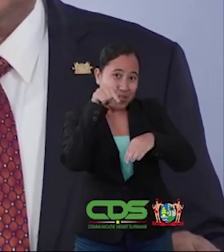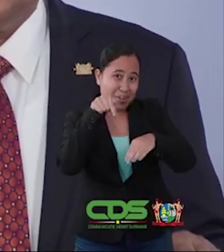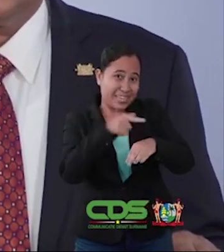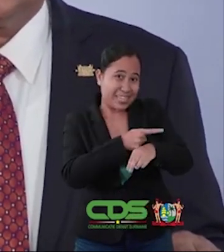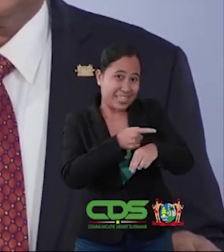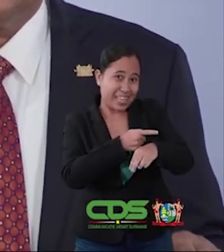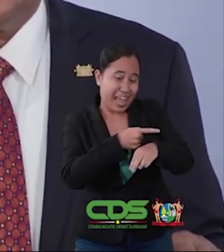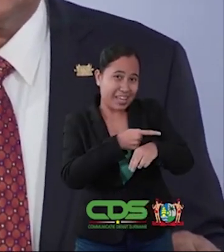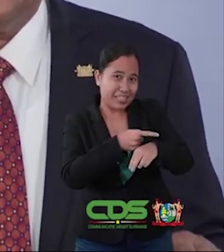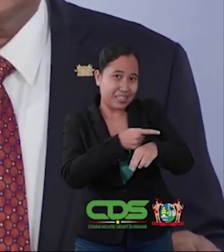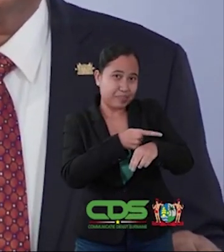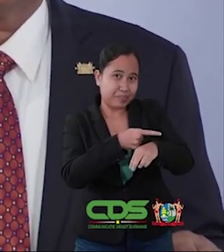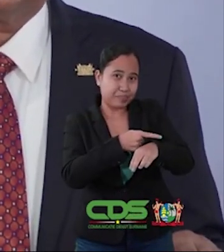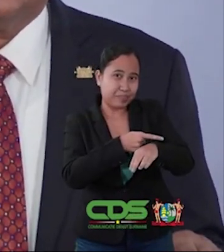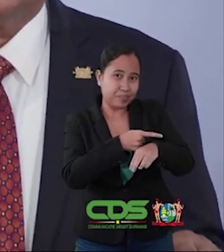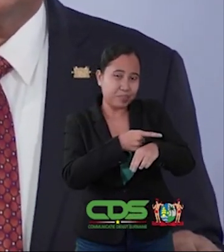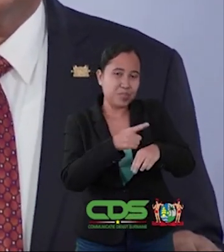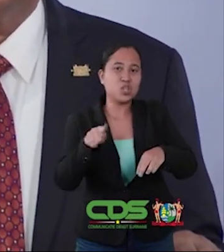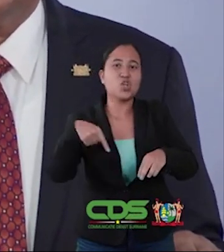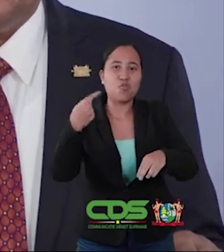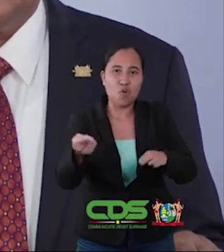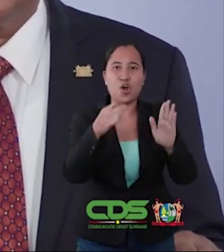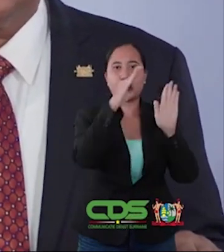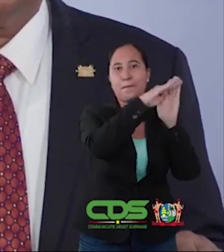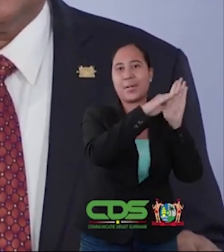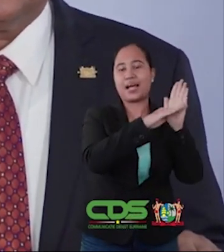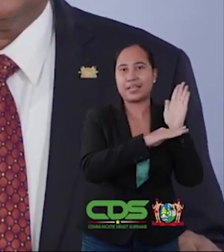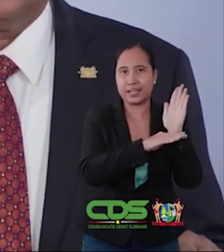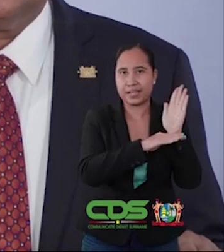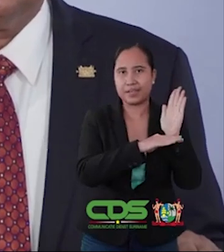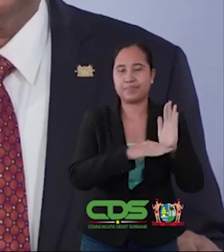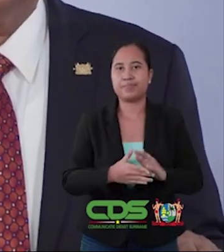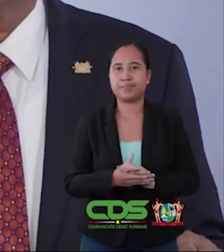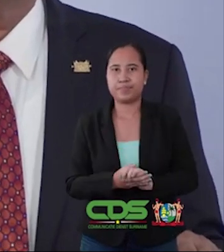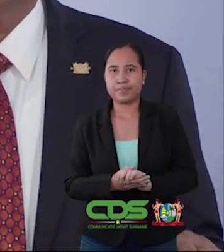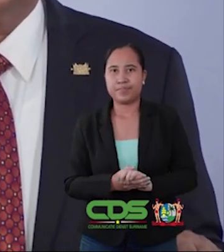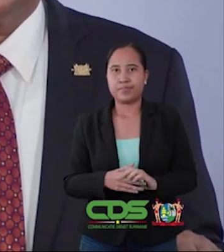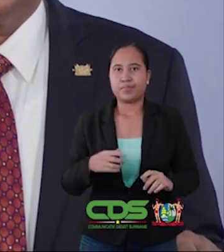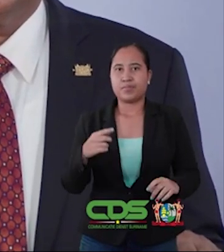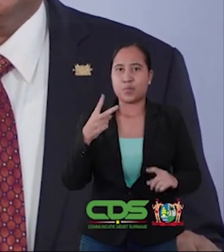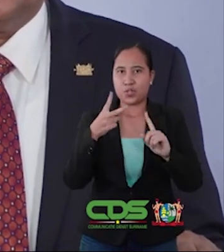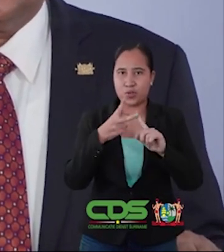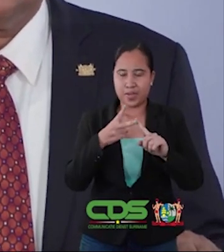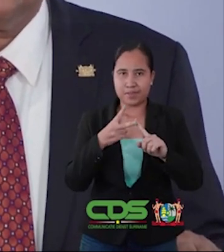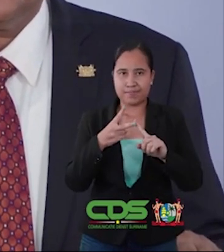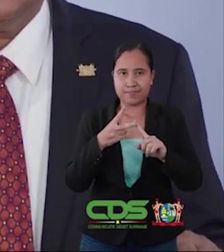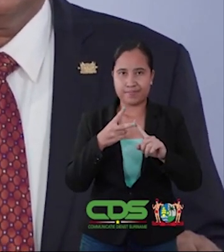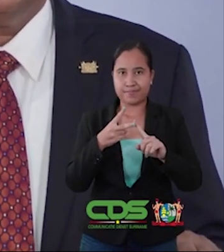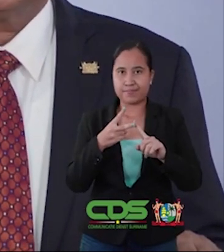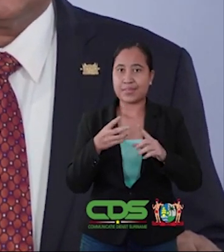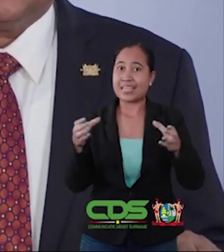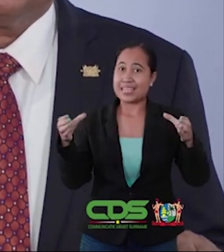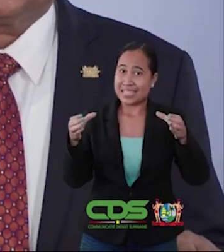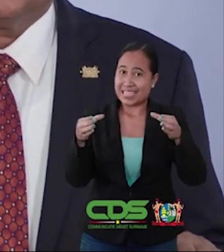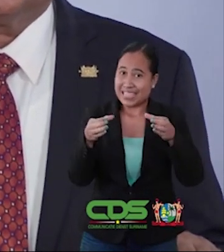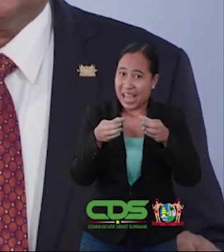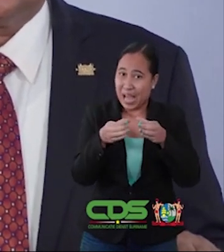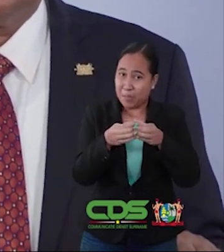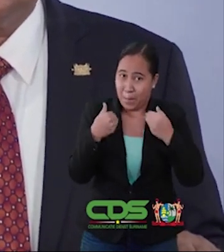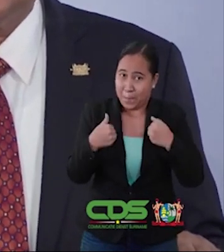tijden van het uitgaansverbod gelden de volgende maatregelen. Maatregel nummer 2. Het